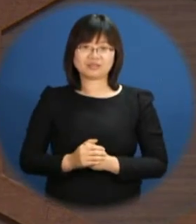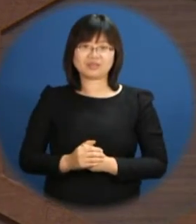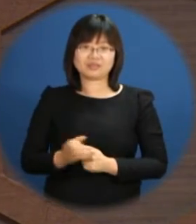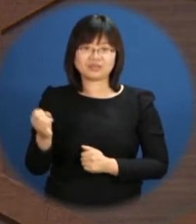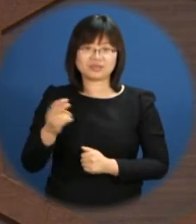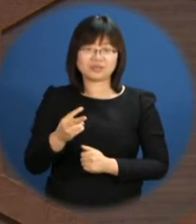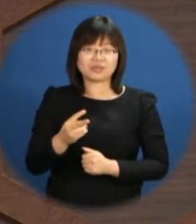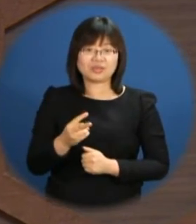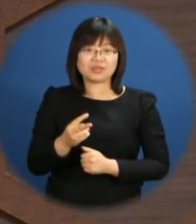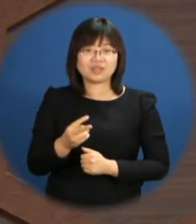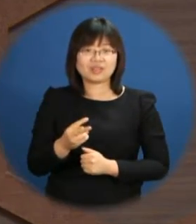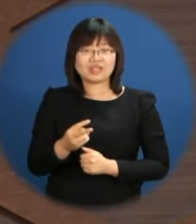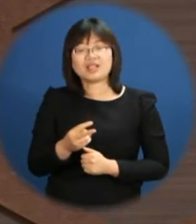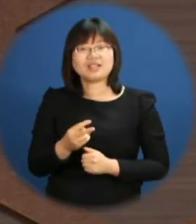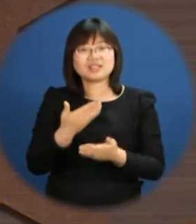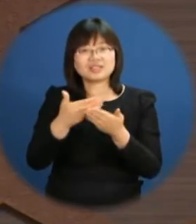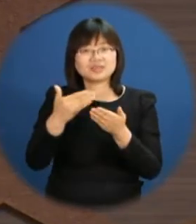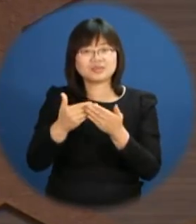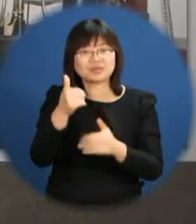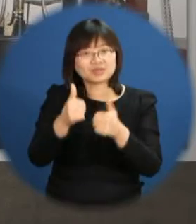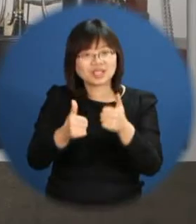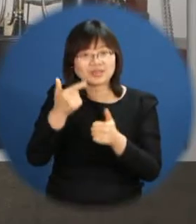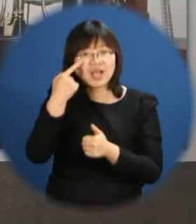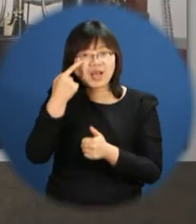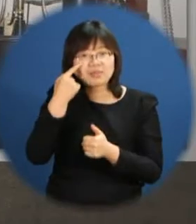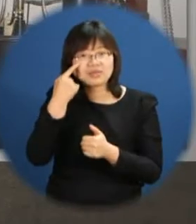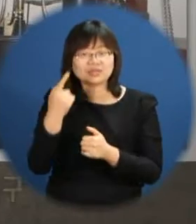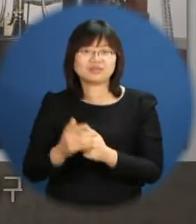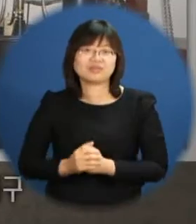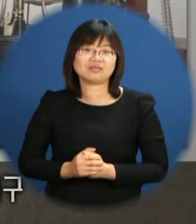초상화도 대조해 보십시오